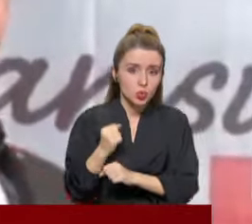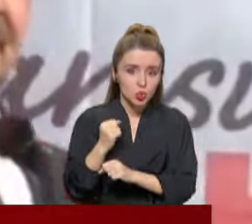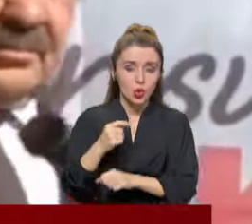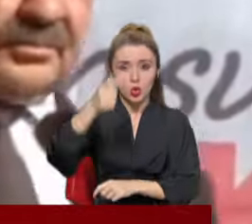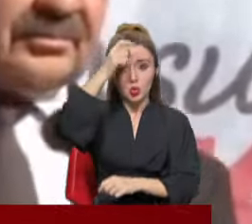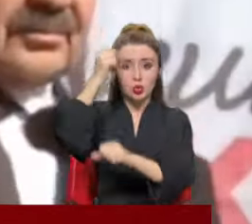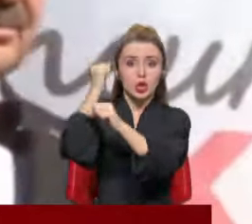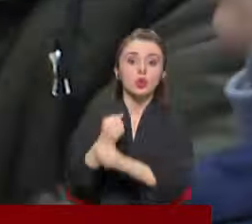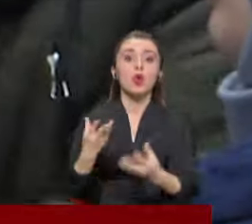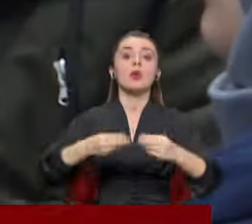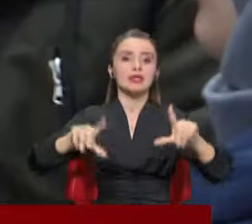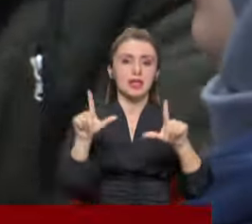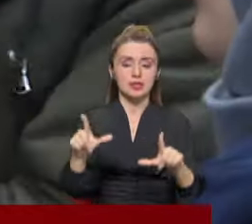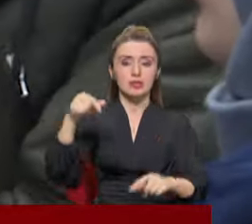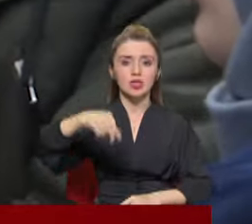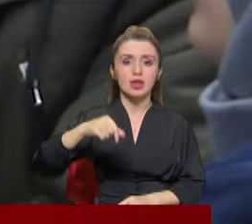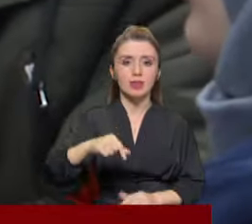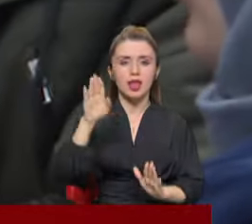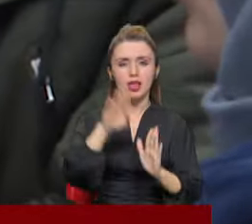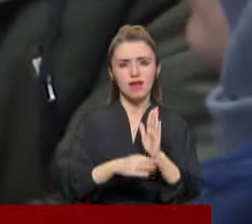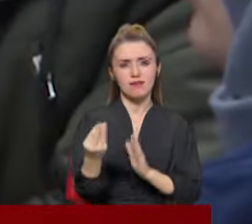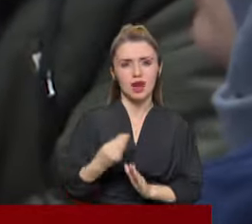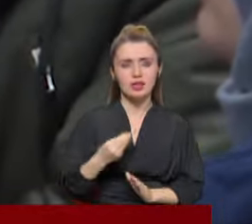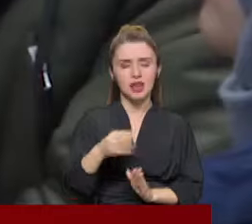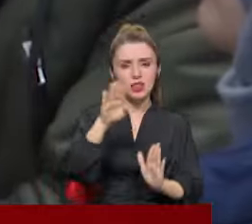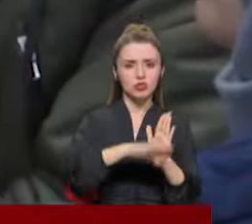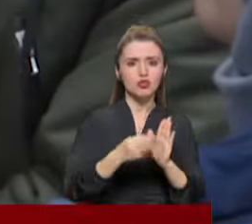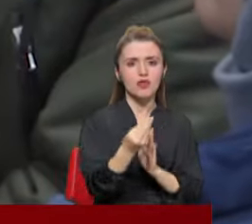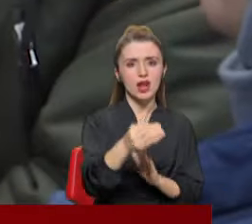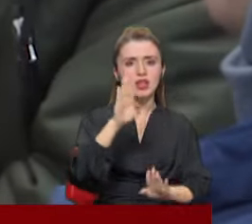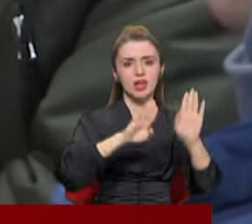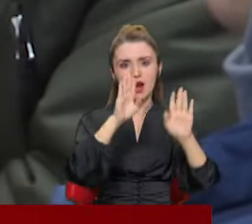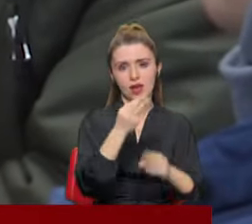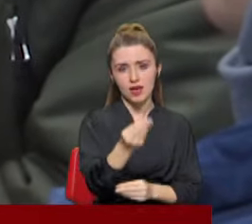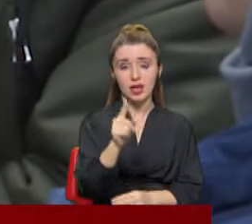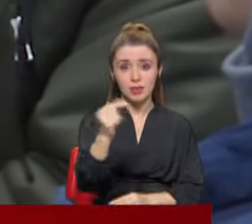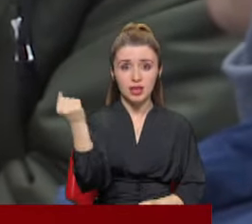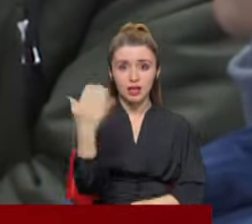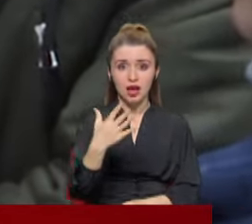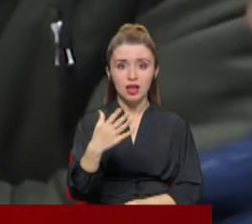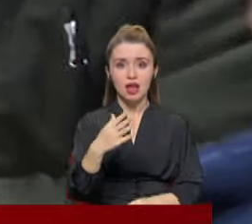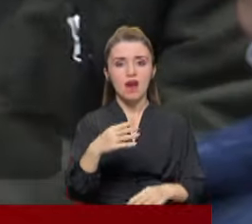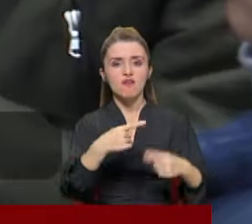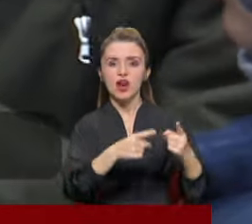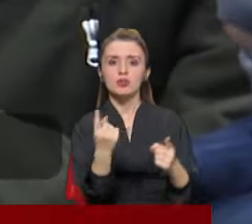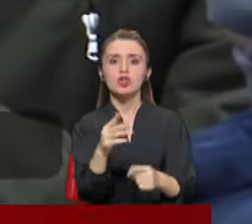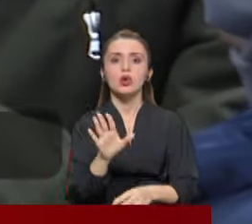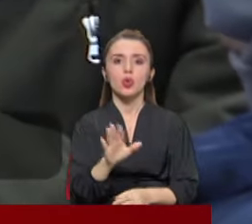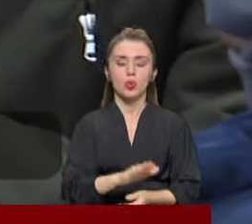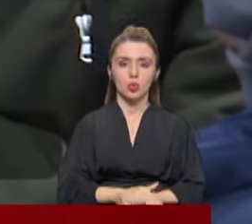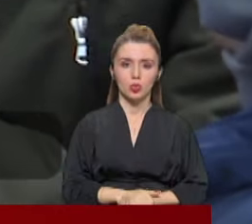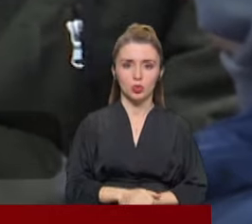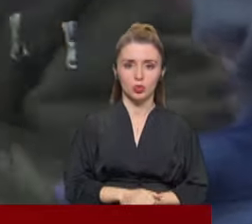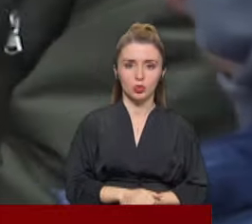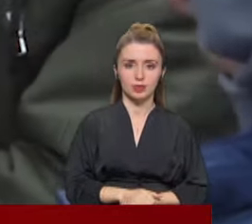ülkenin sırtından kalksın. Kim en düşüğü verdiyse en düşük verene ihale verdik. Bir tanesi istisna yoktur bizde. Son 4 yıldır